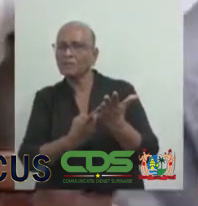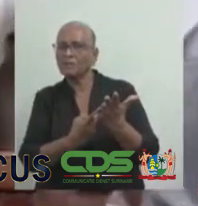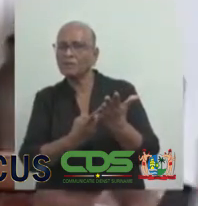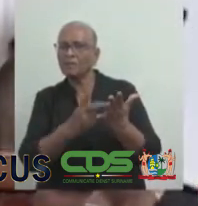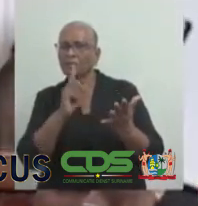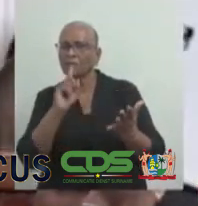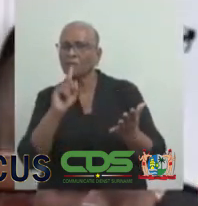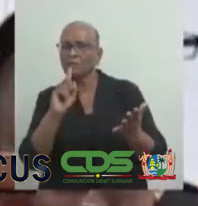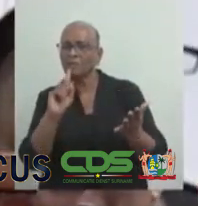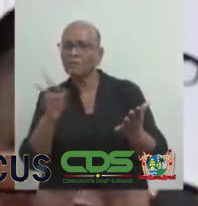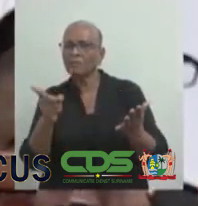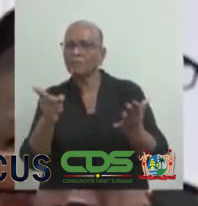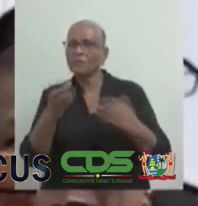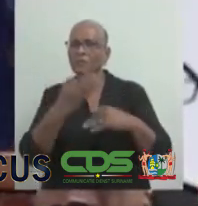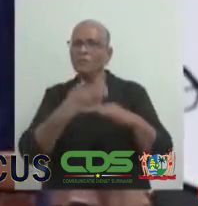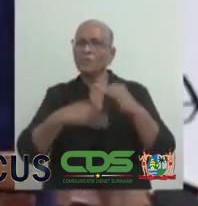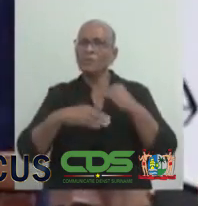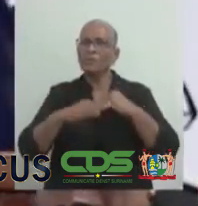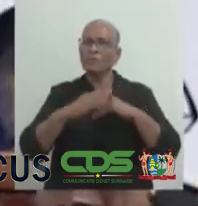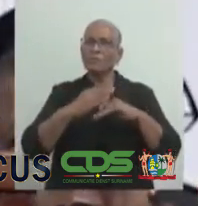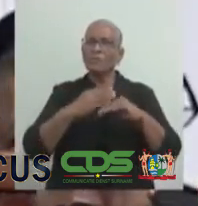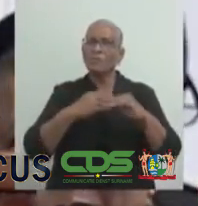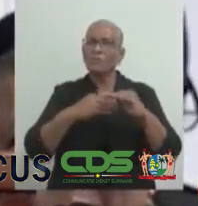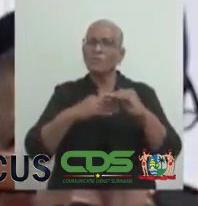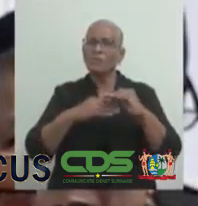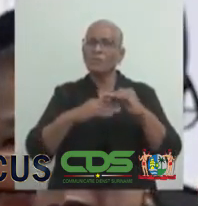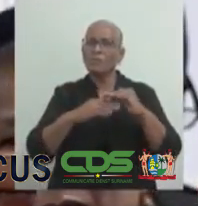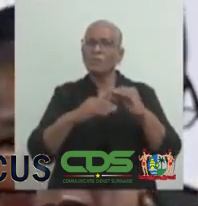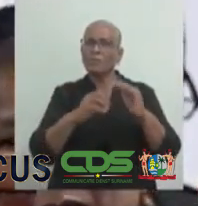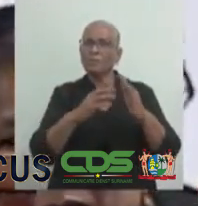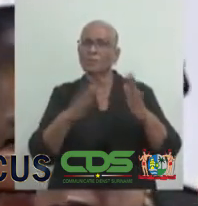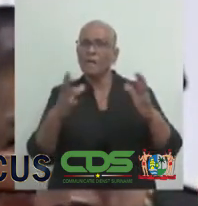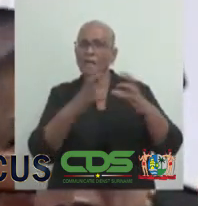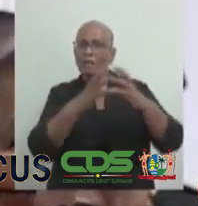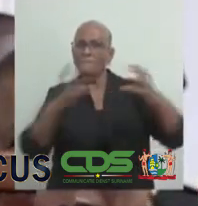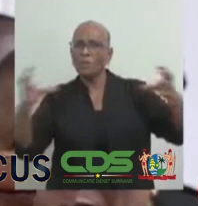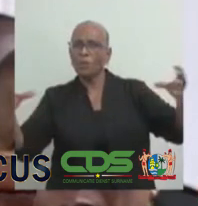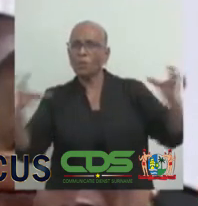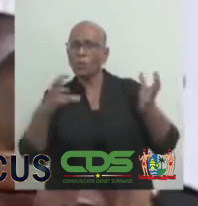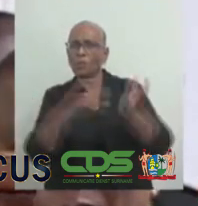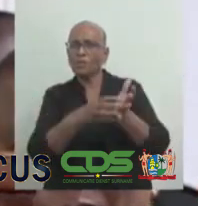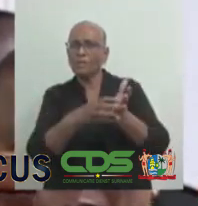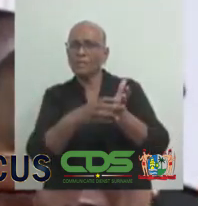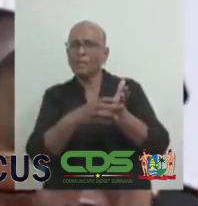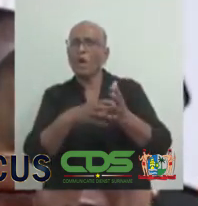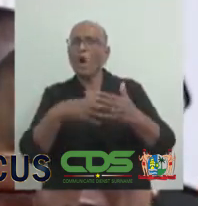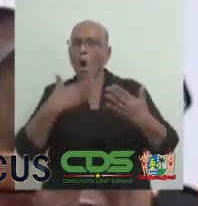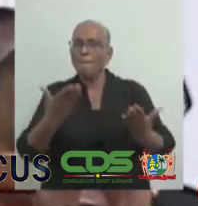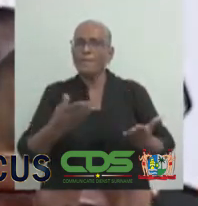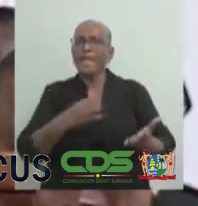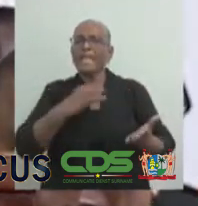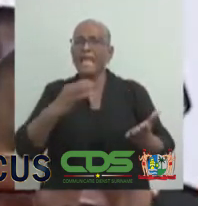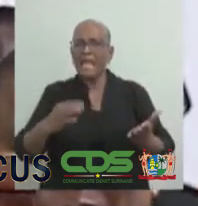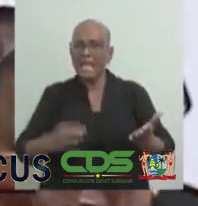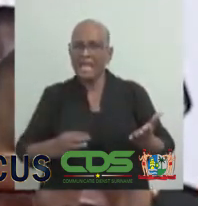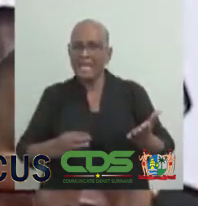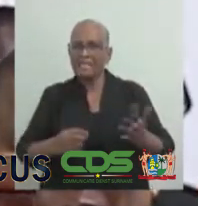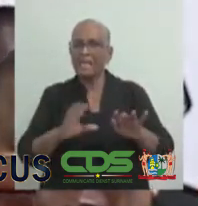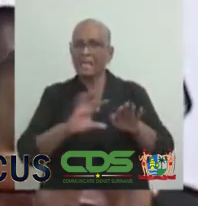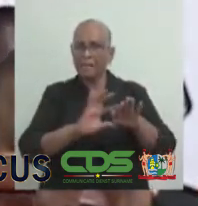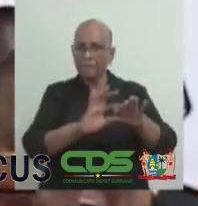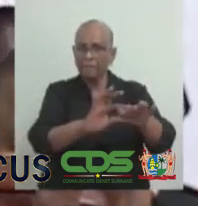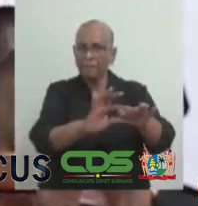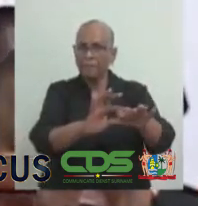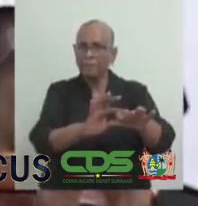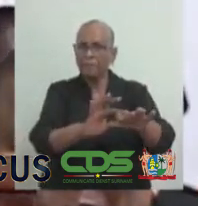worden naar een begroting. Omdat uiteindelijk het beleid dat we wensen uit